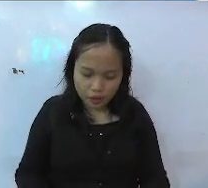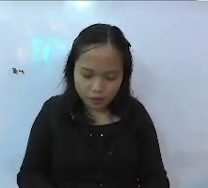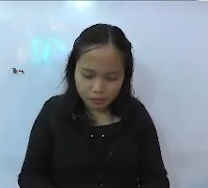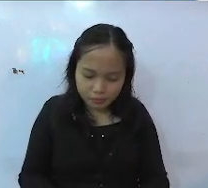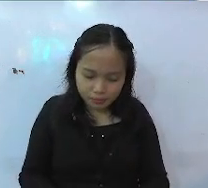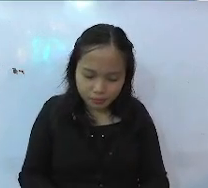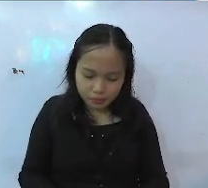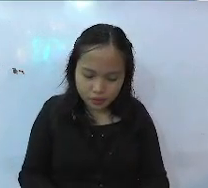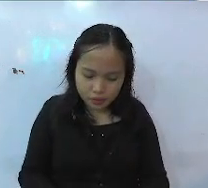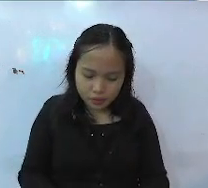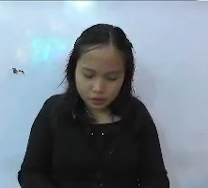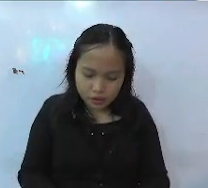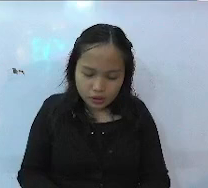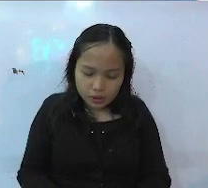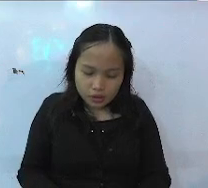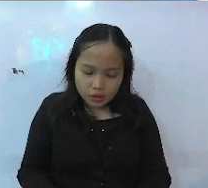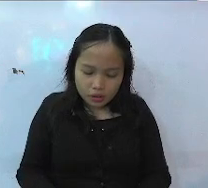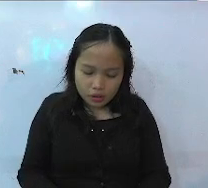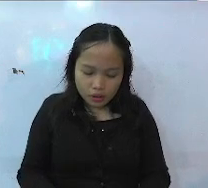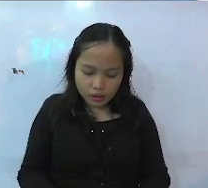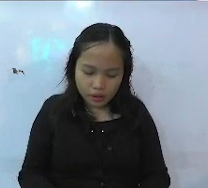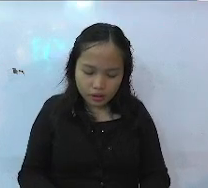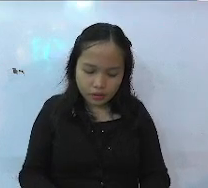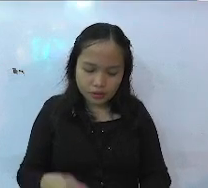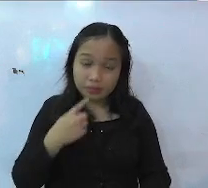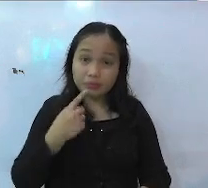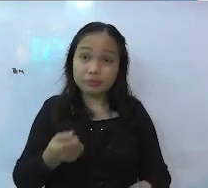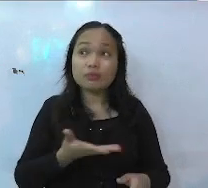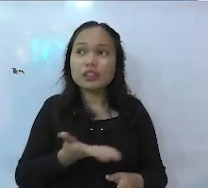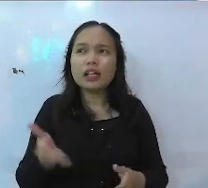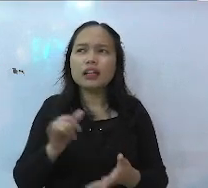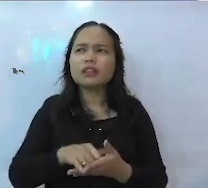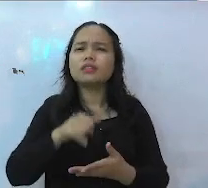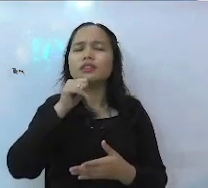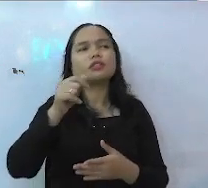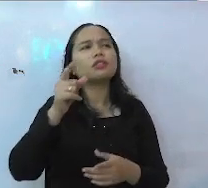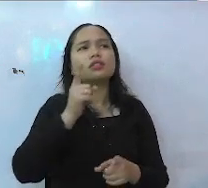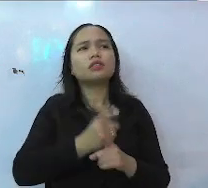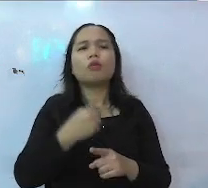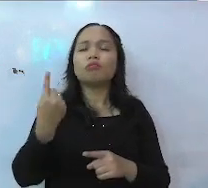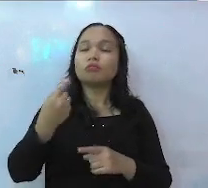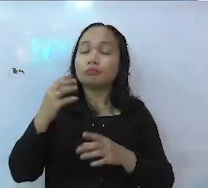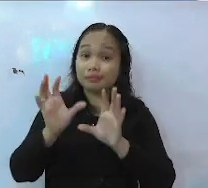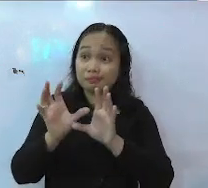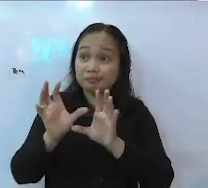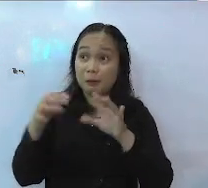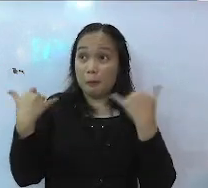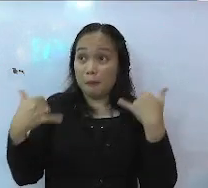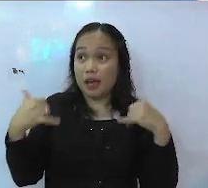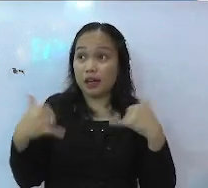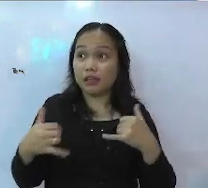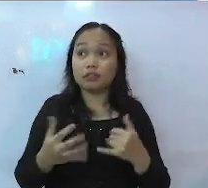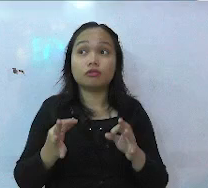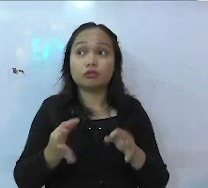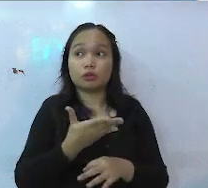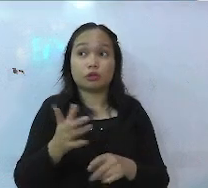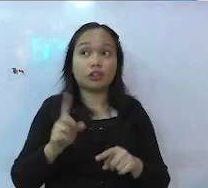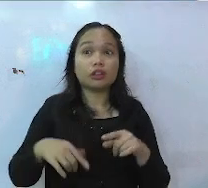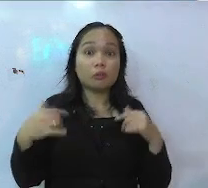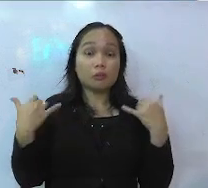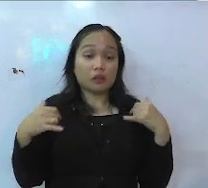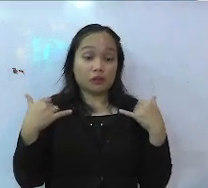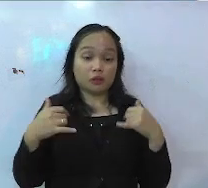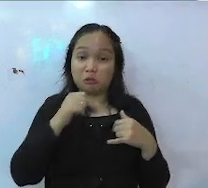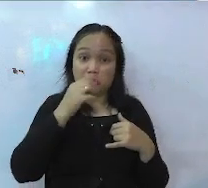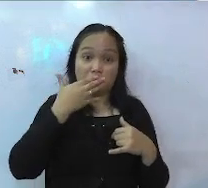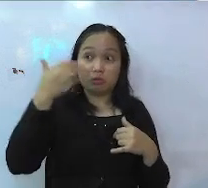isipan niyo ito ilagay hindi to hindi ito basta laro eh you see eh Kung sa laro nga hindi ka na manalo Dito pa sa totoong buhay hindi